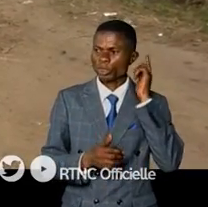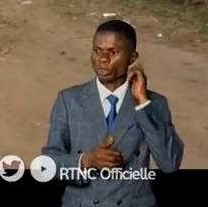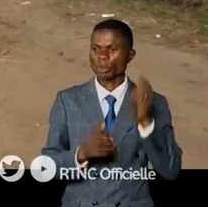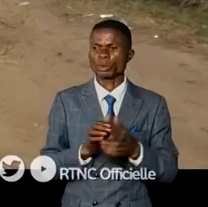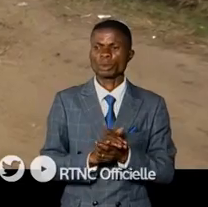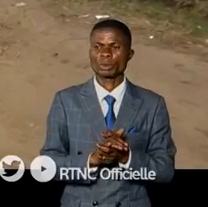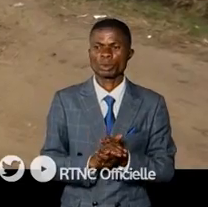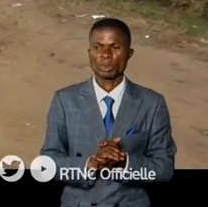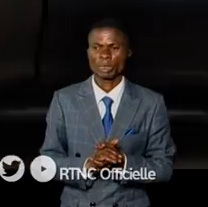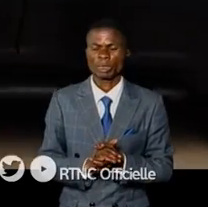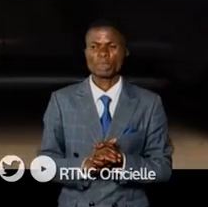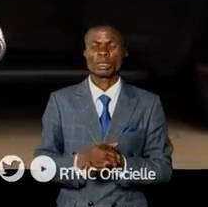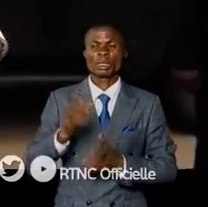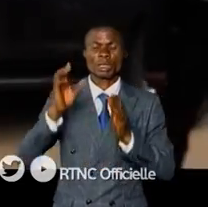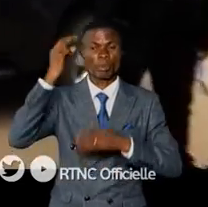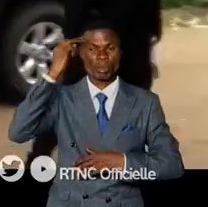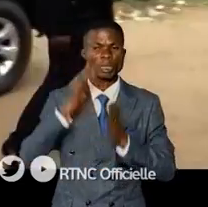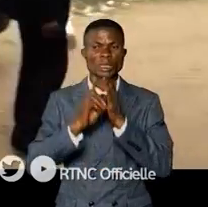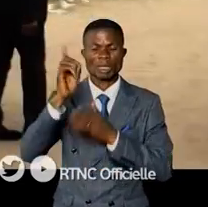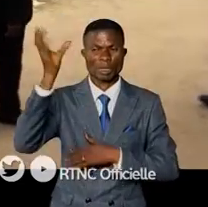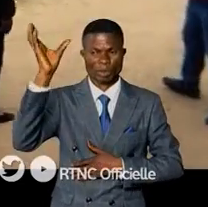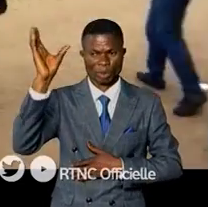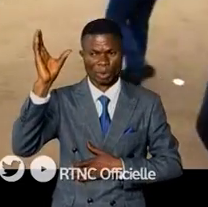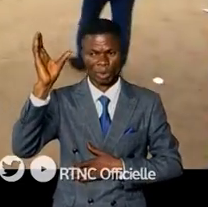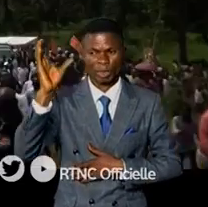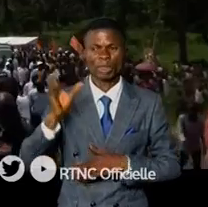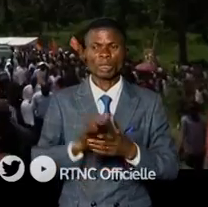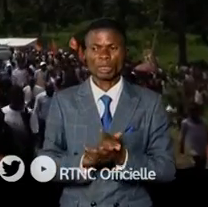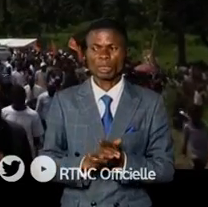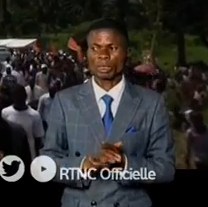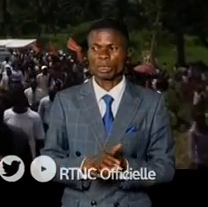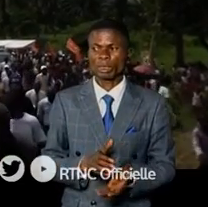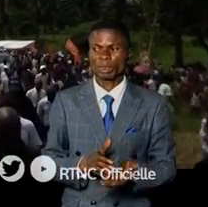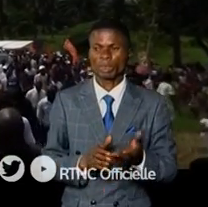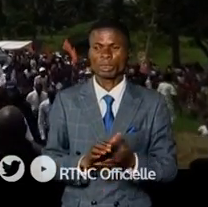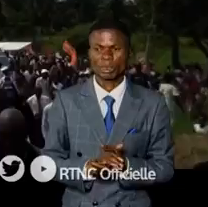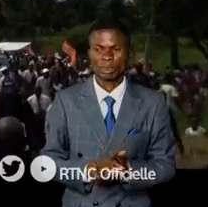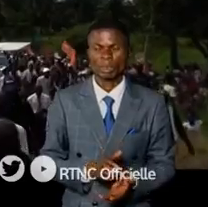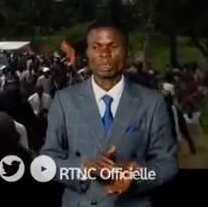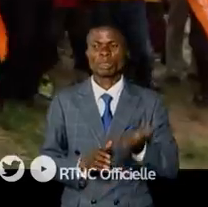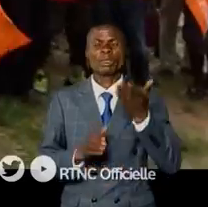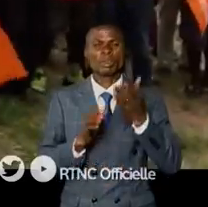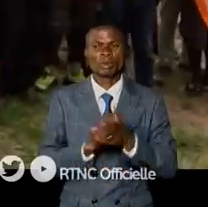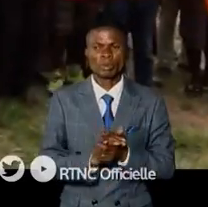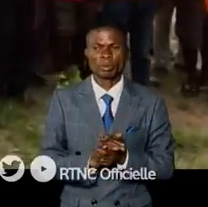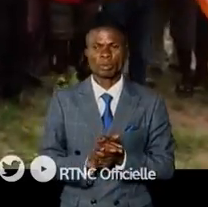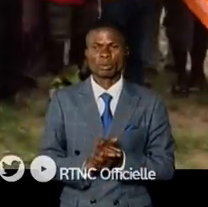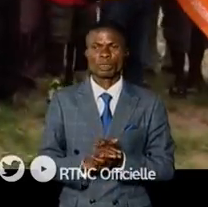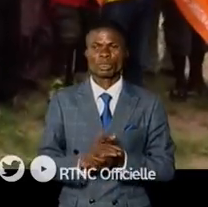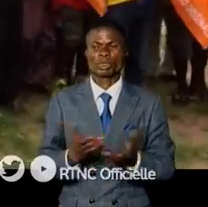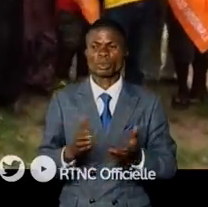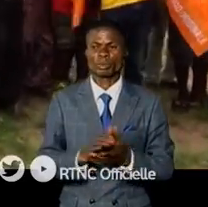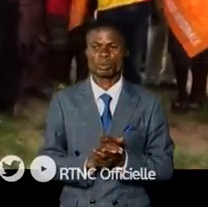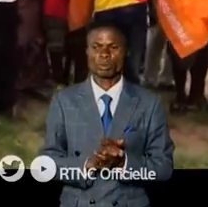routes rurales ou construire des infrastructures socio-économiques de base. C'est ça, le vrai développement à la base, voulu par le chef de